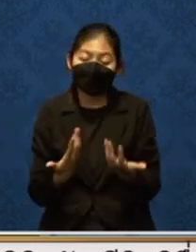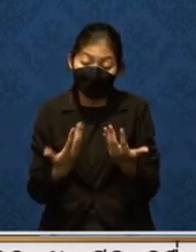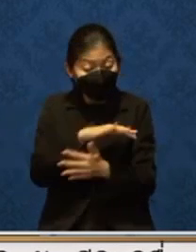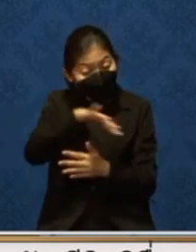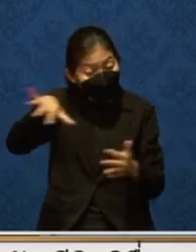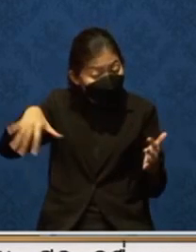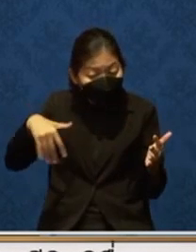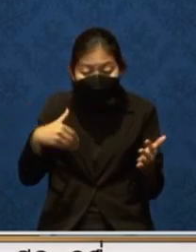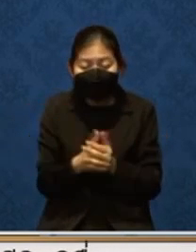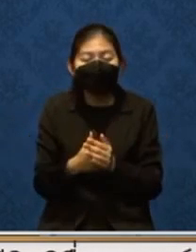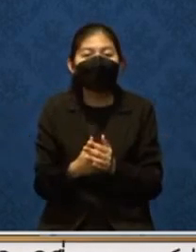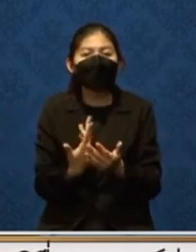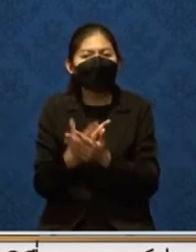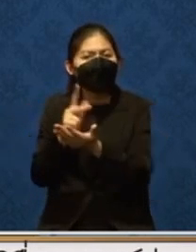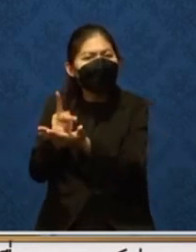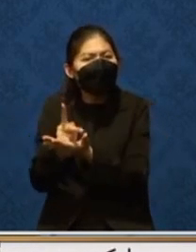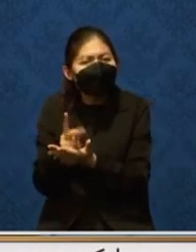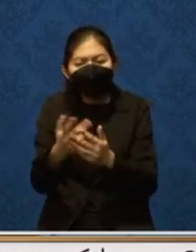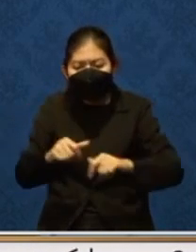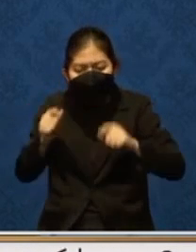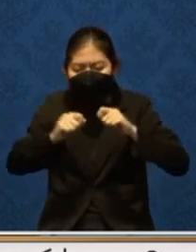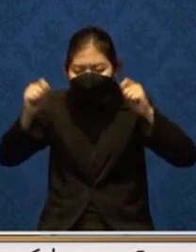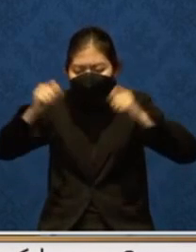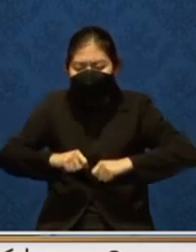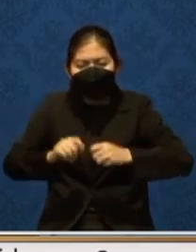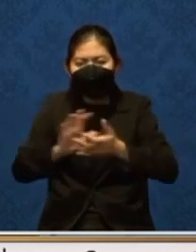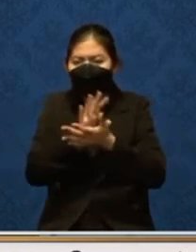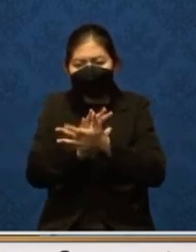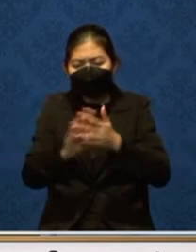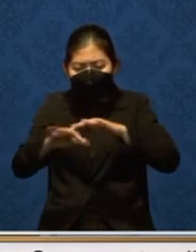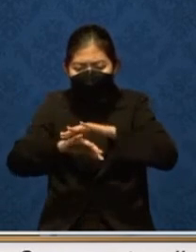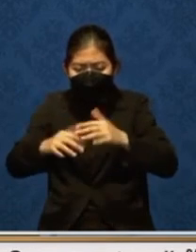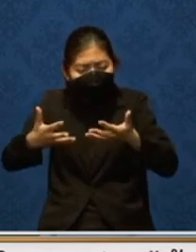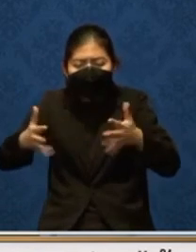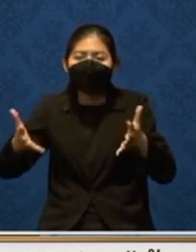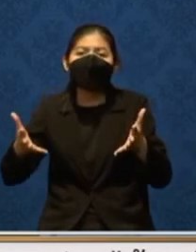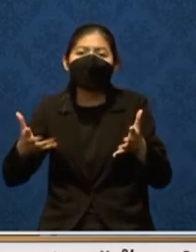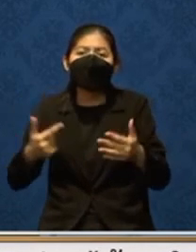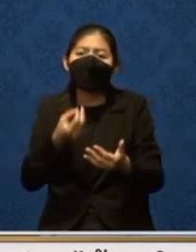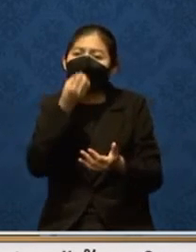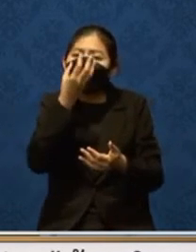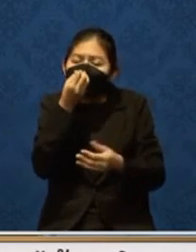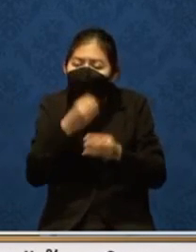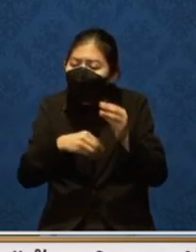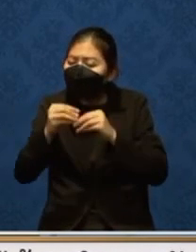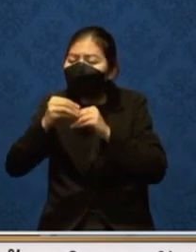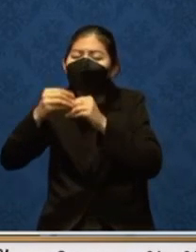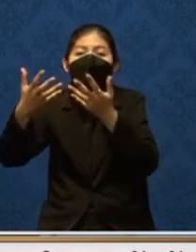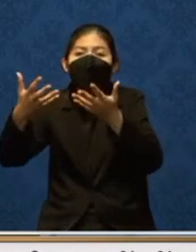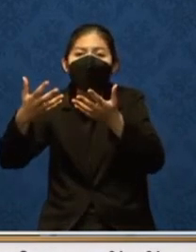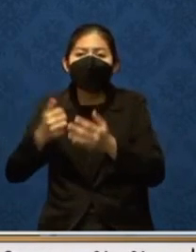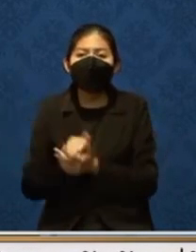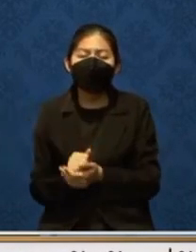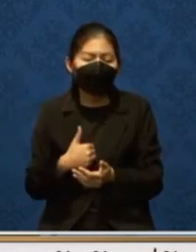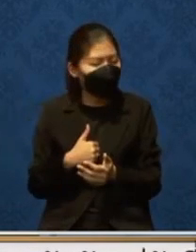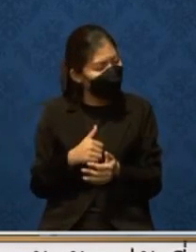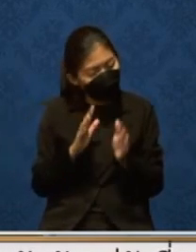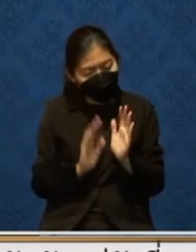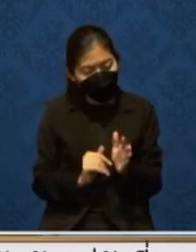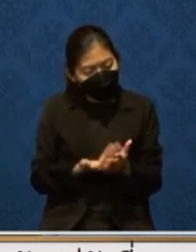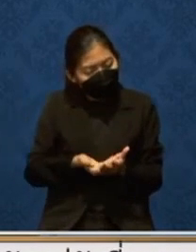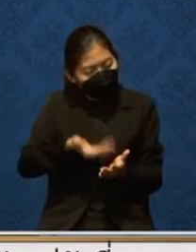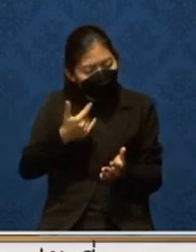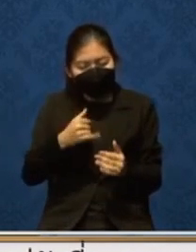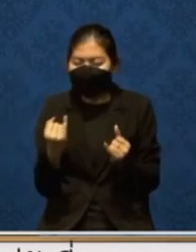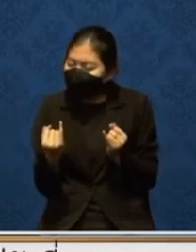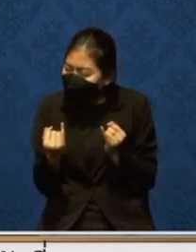เป็นการกู้เงินที่ไม่มการทำสัญญาไม่มการคิดดอกเบี้ย GUY ๆ ทั้งสิ้นครัต่อให้รวยแค่ไหน สน